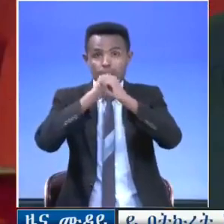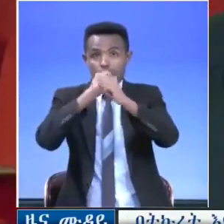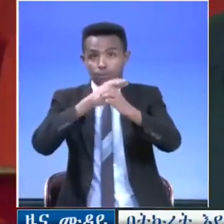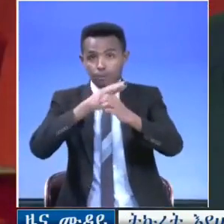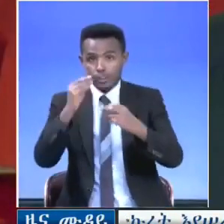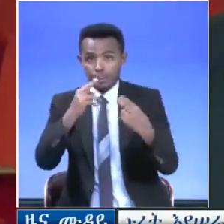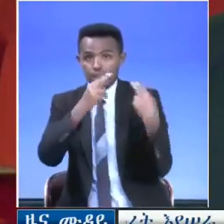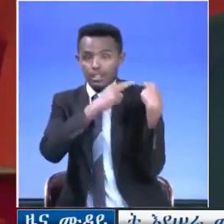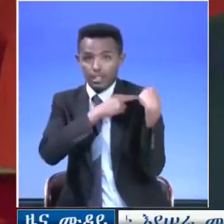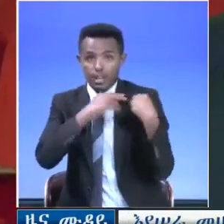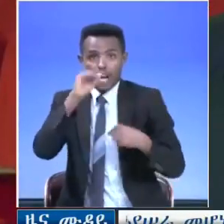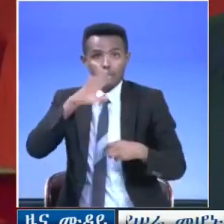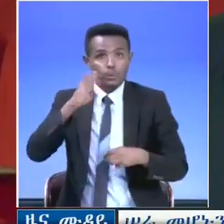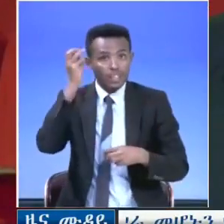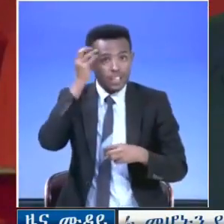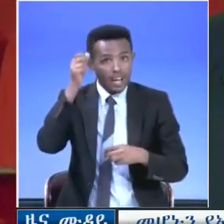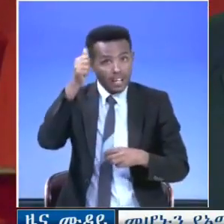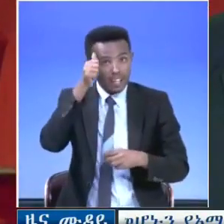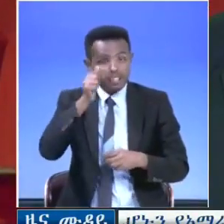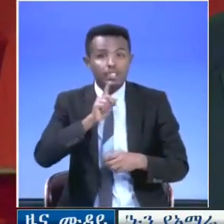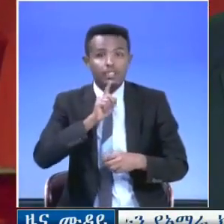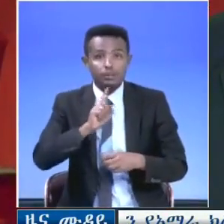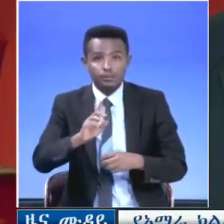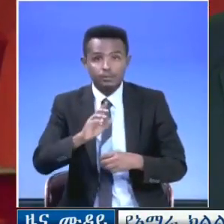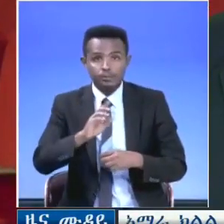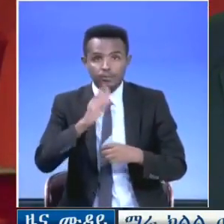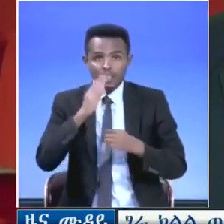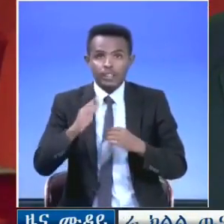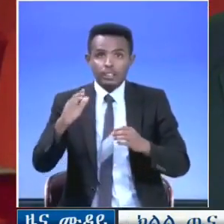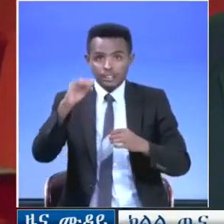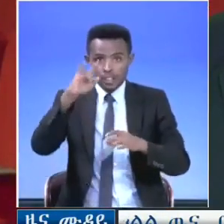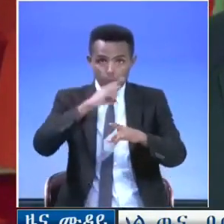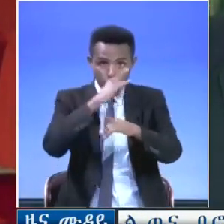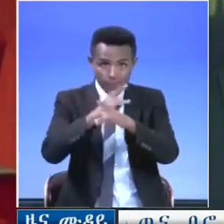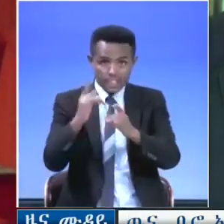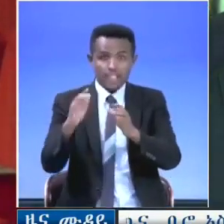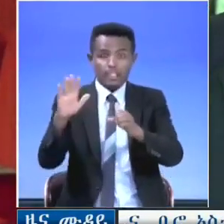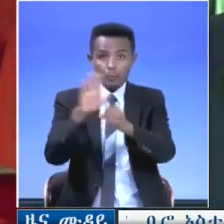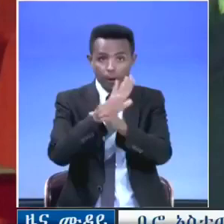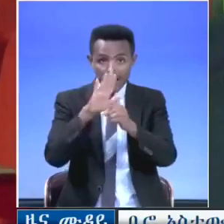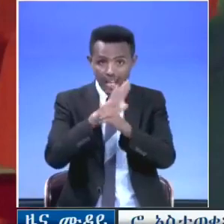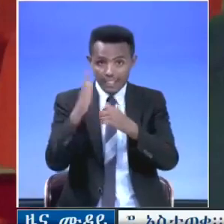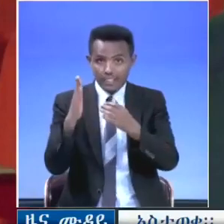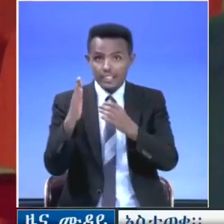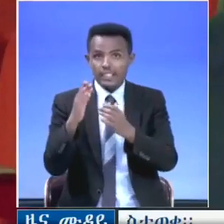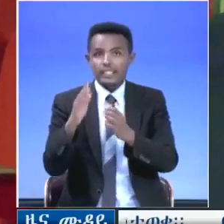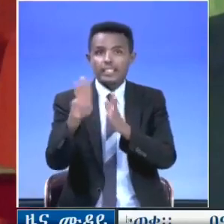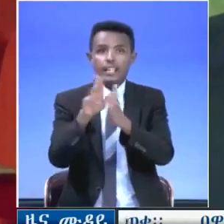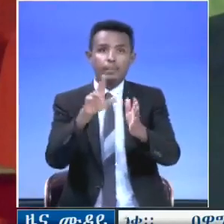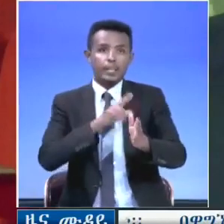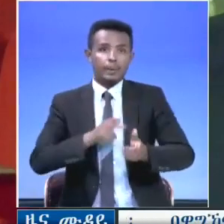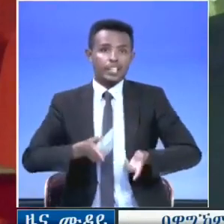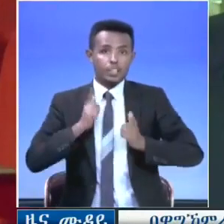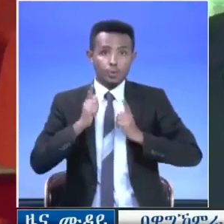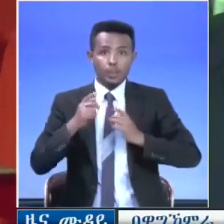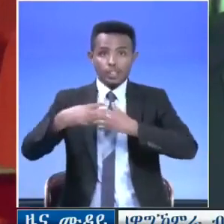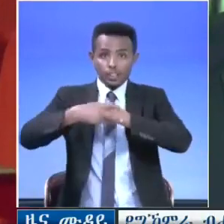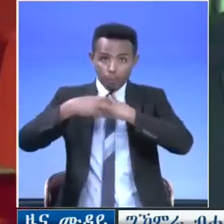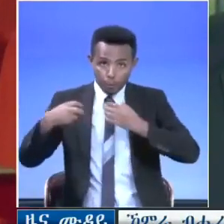ናቸው። ዜጎች የተሟላ ስነ ምግባር እንዲኖራቸው ስርቆትን፣ ዝርፊያን፣